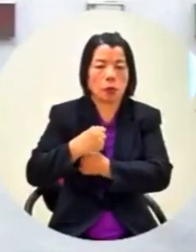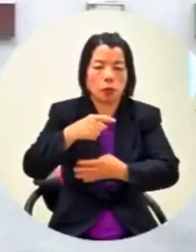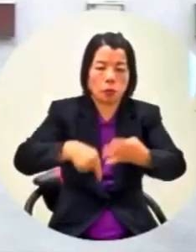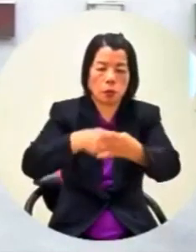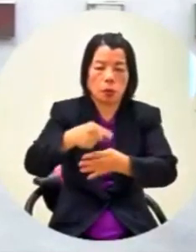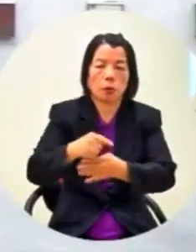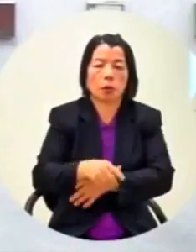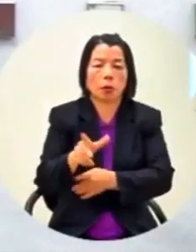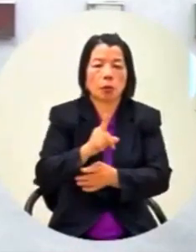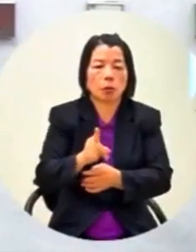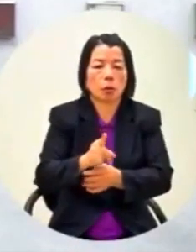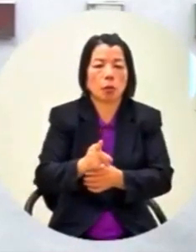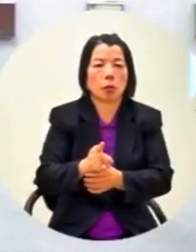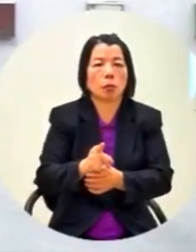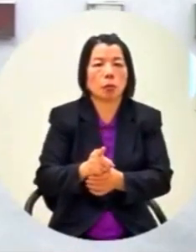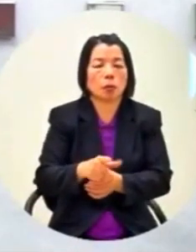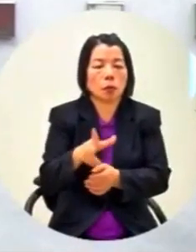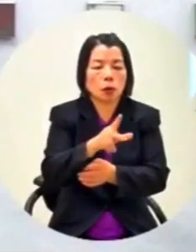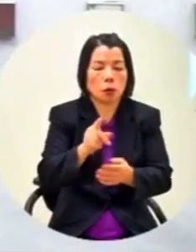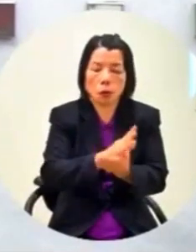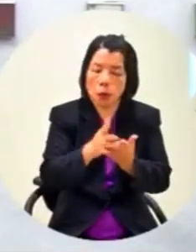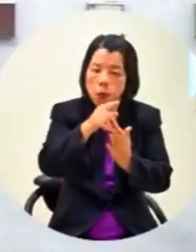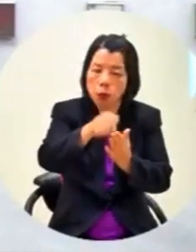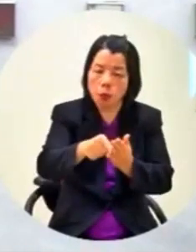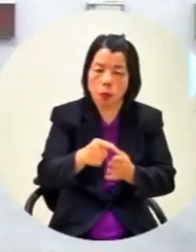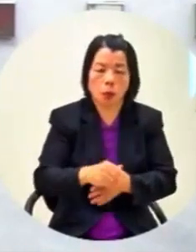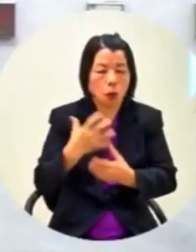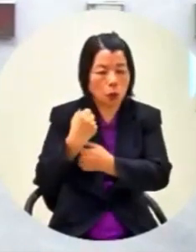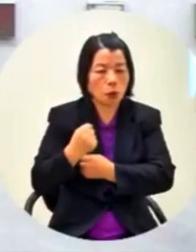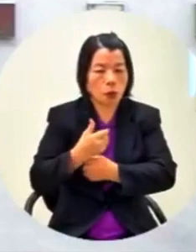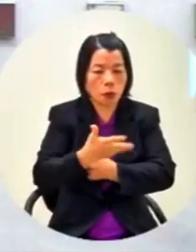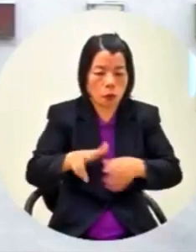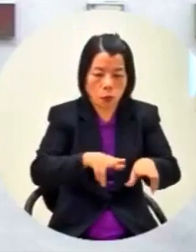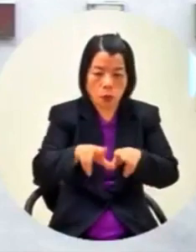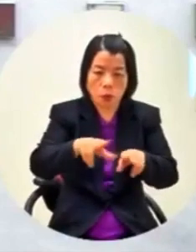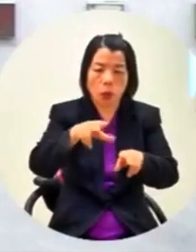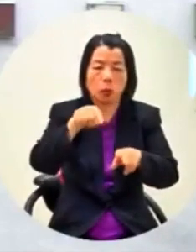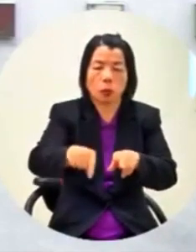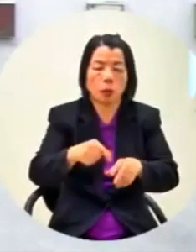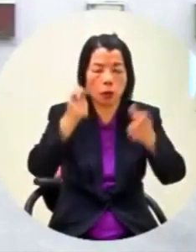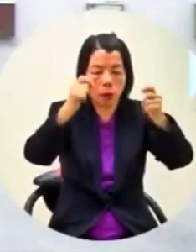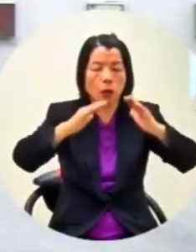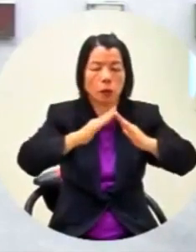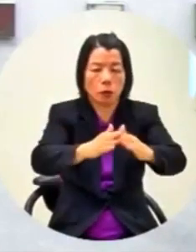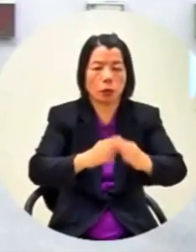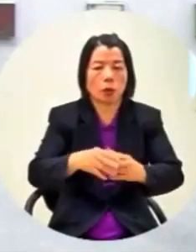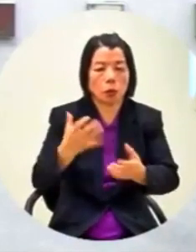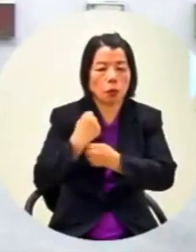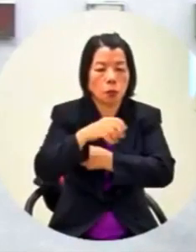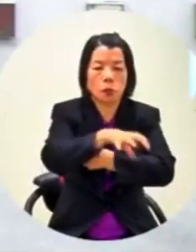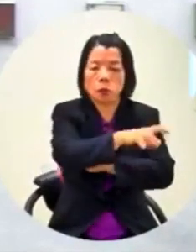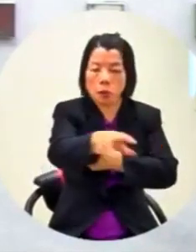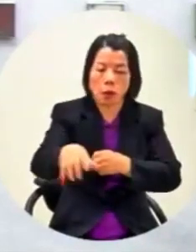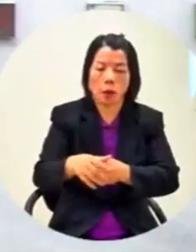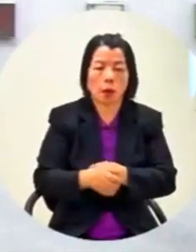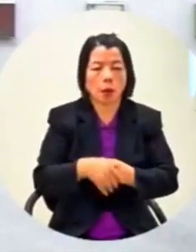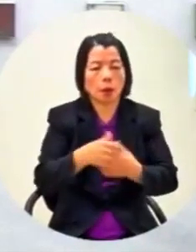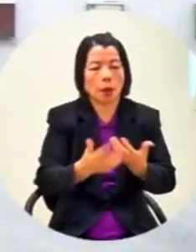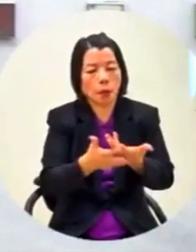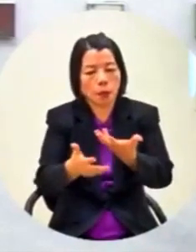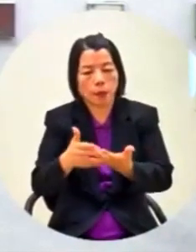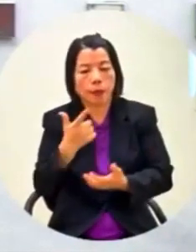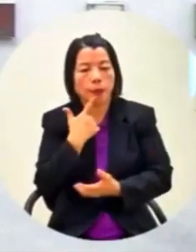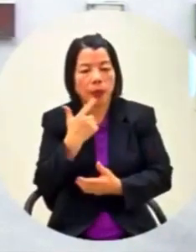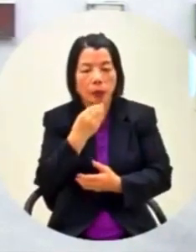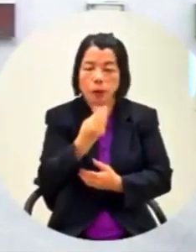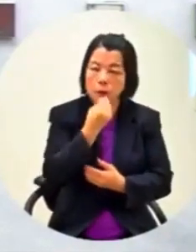的一个旅游程，搭配军事观光地图以及高雄眷村的美食菜等等。另外，观